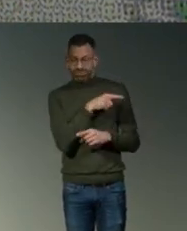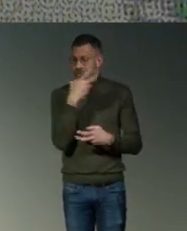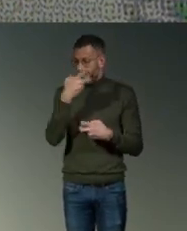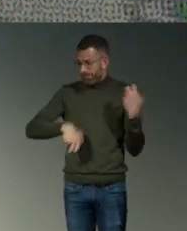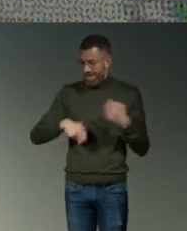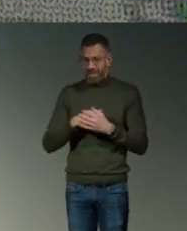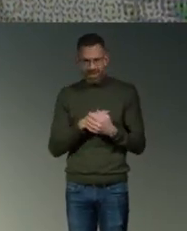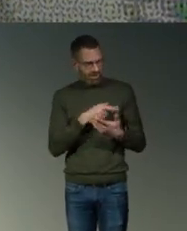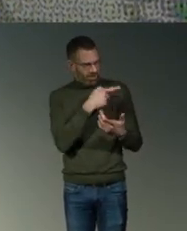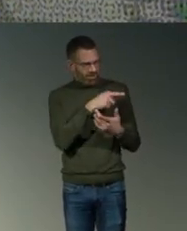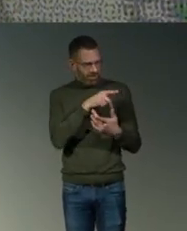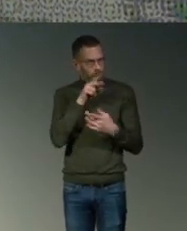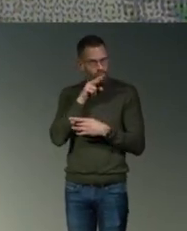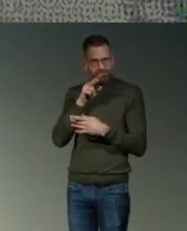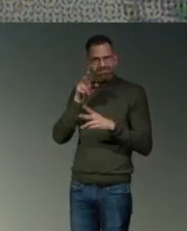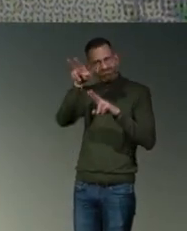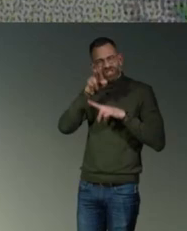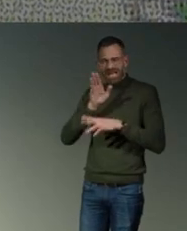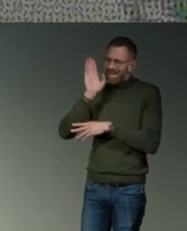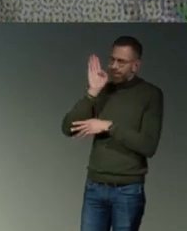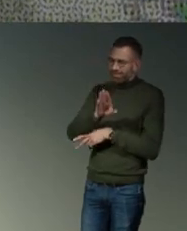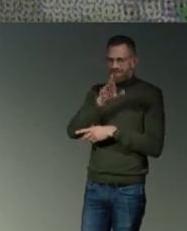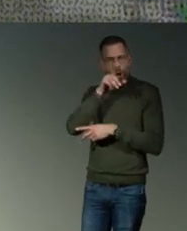dimension masculine de la pratique de la chasse.